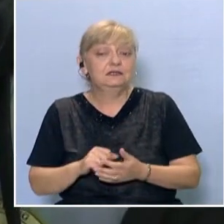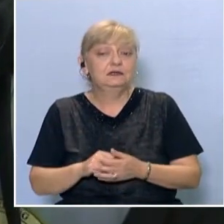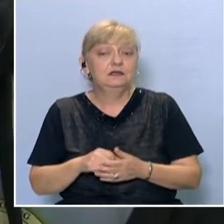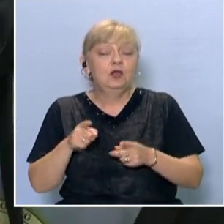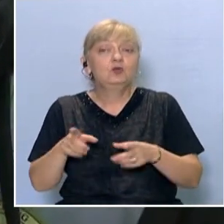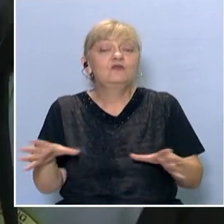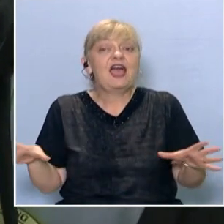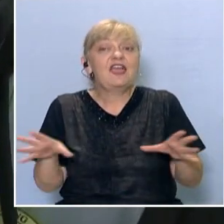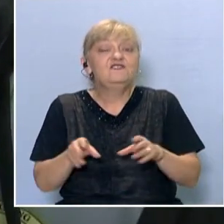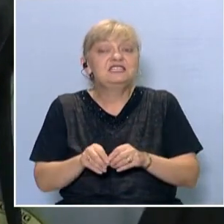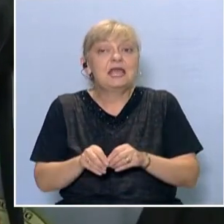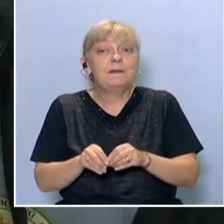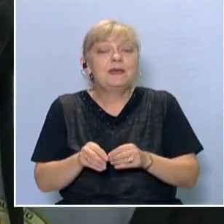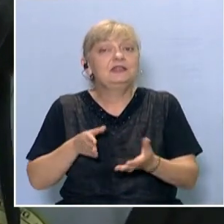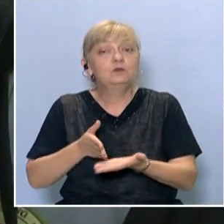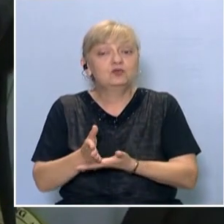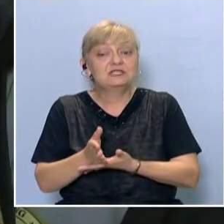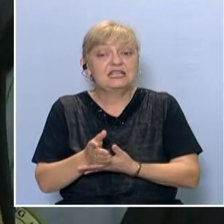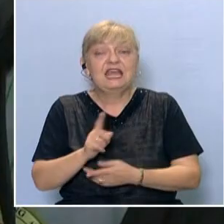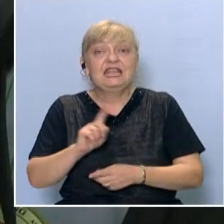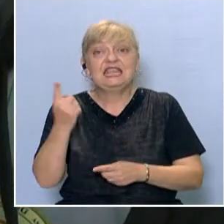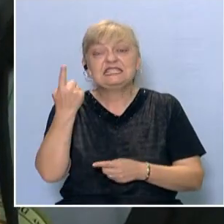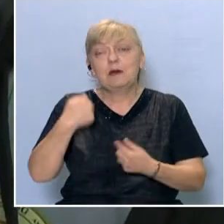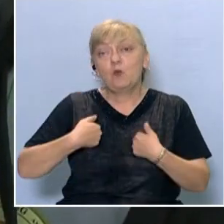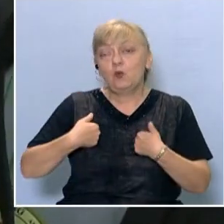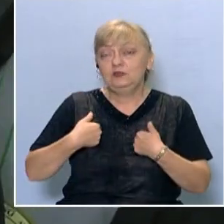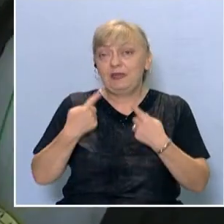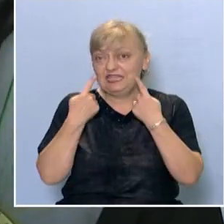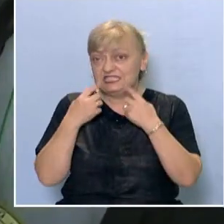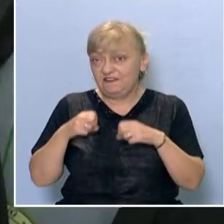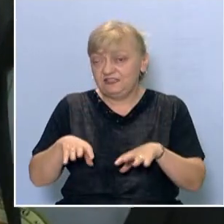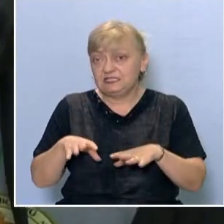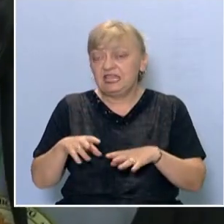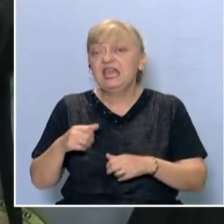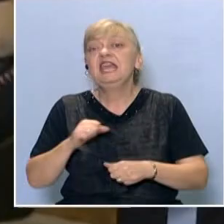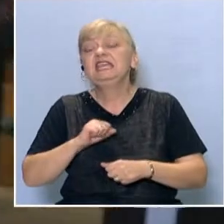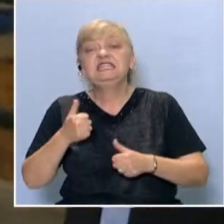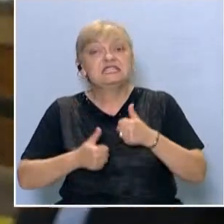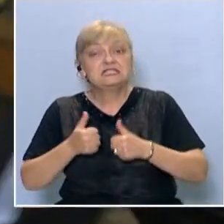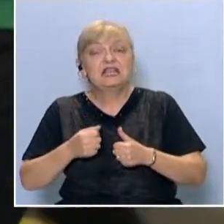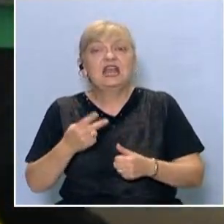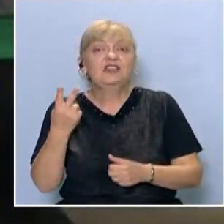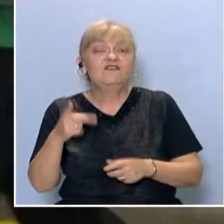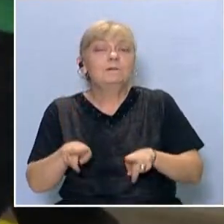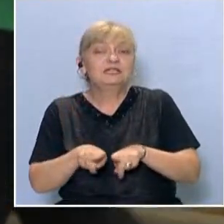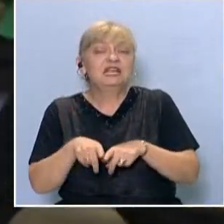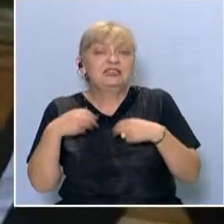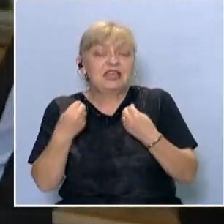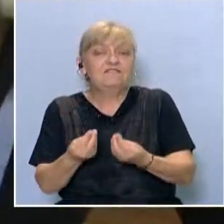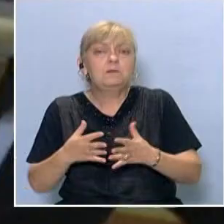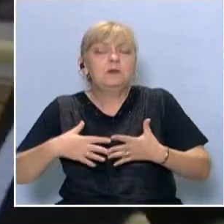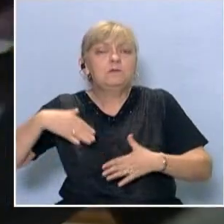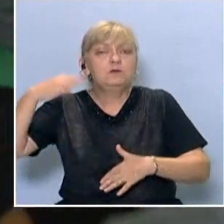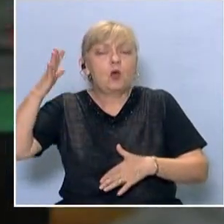взаимен процес, нали? Не идва само от мен или само от състезателя. И двамата даваме много, жертваме времето си, лишаваме